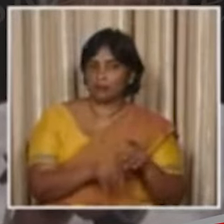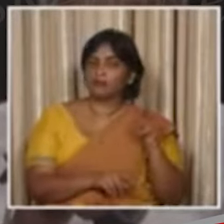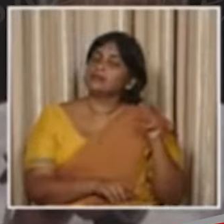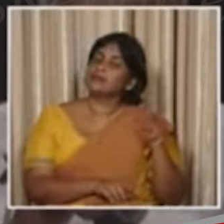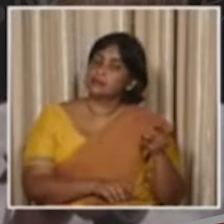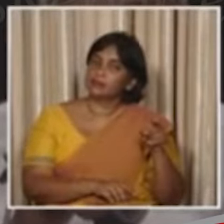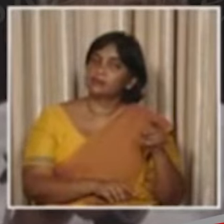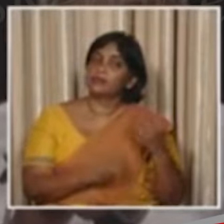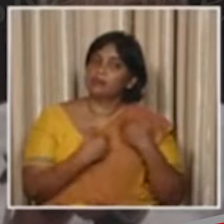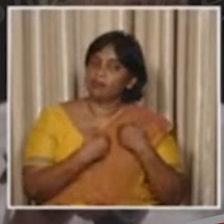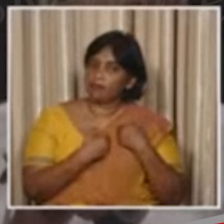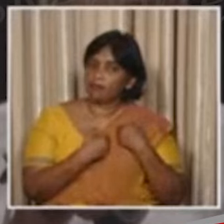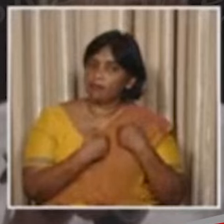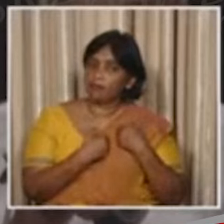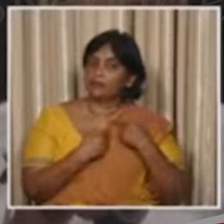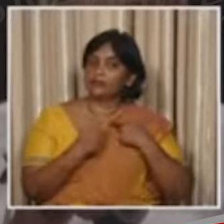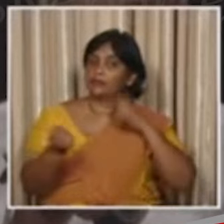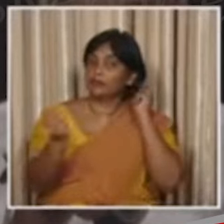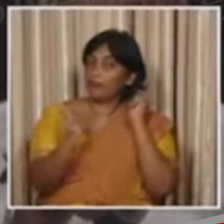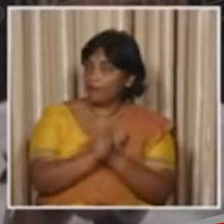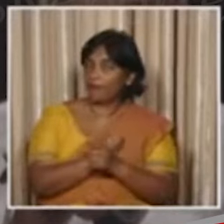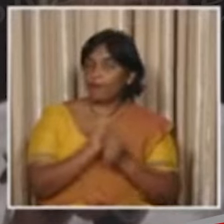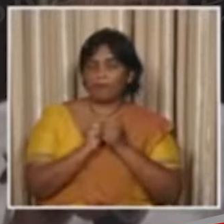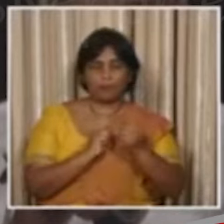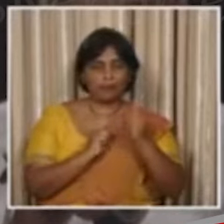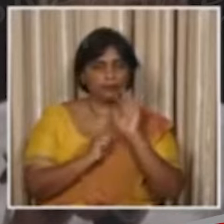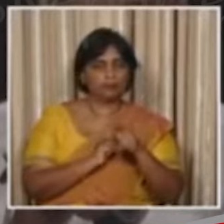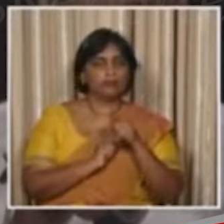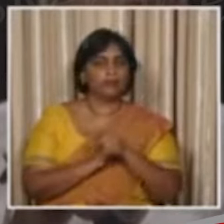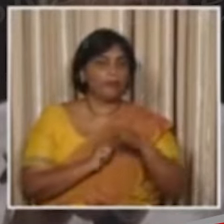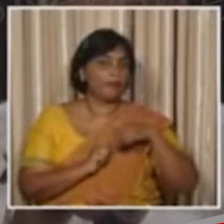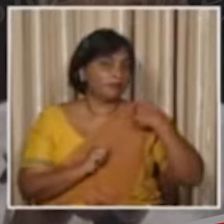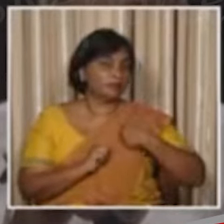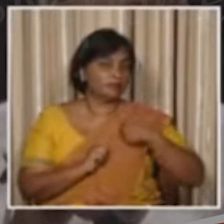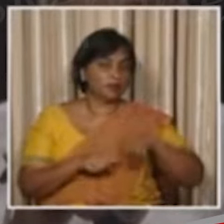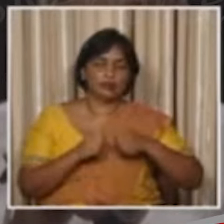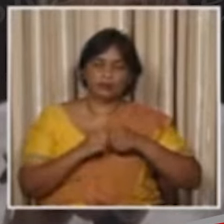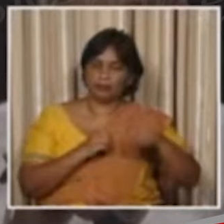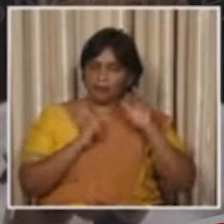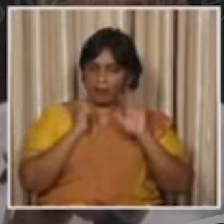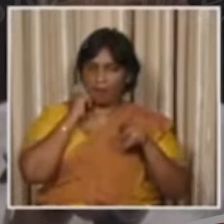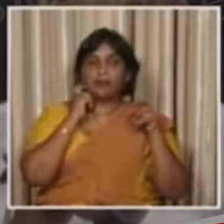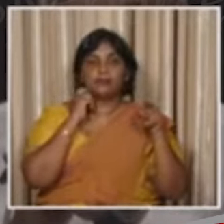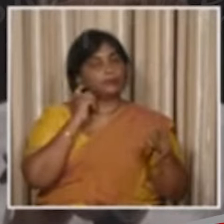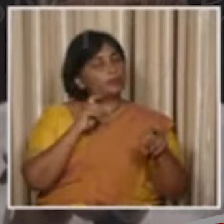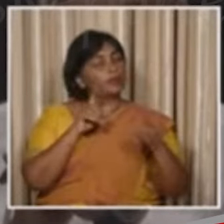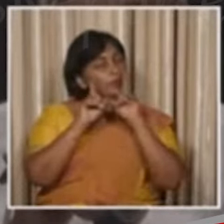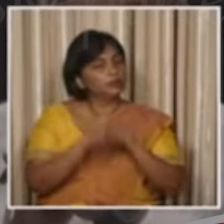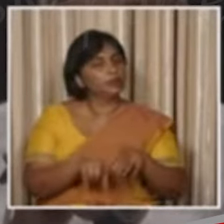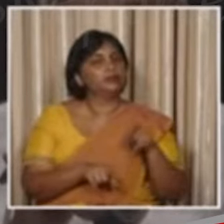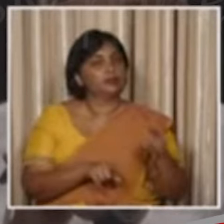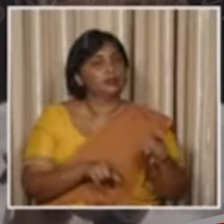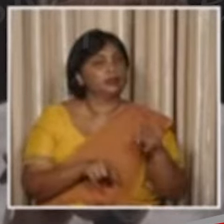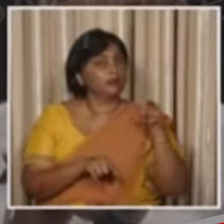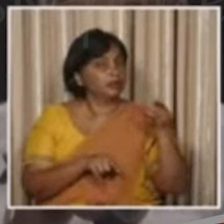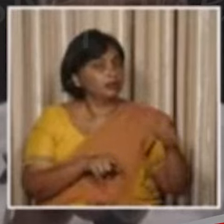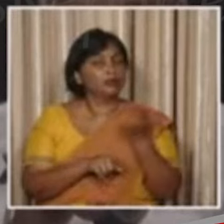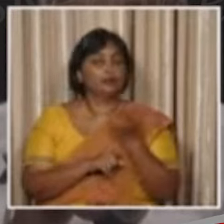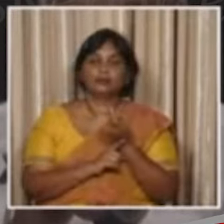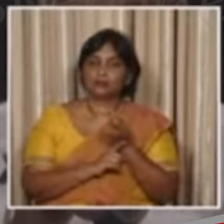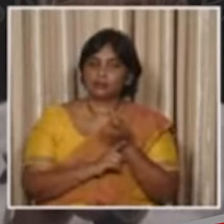තමයි අපි මේ වෙනස්කම සිද්ධ කරන්නේ මූලික වශයෙන් දැනට කරන්න ඕනේ එක. මේවා තමයි අර